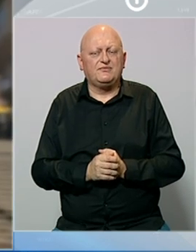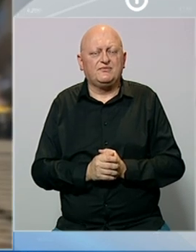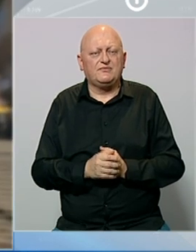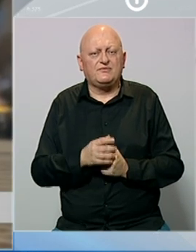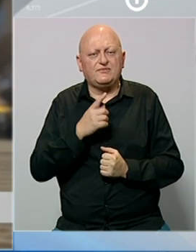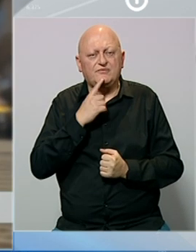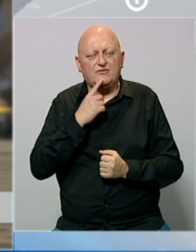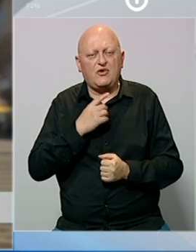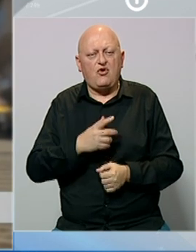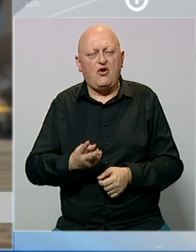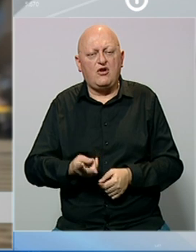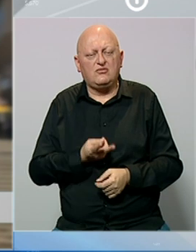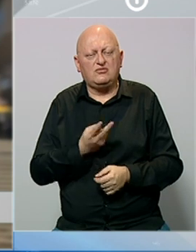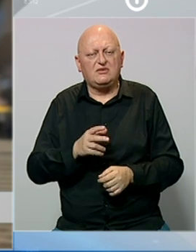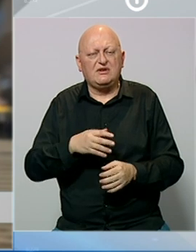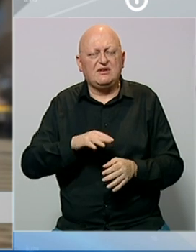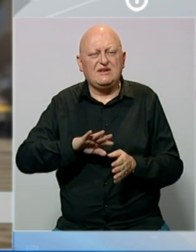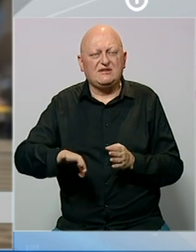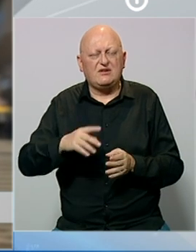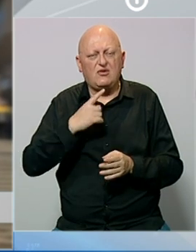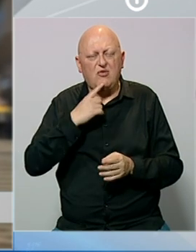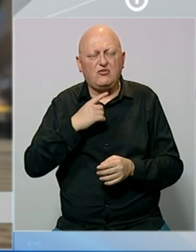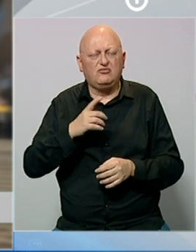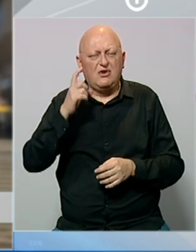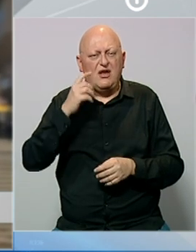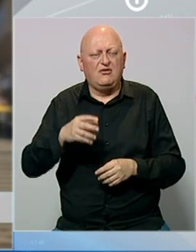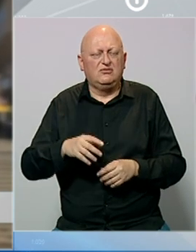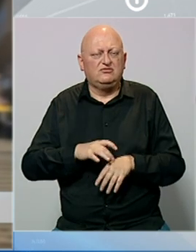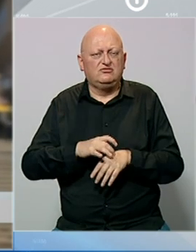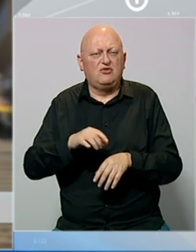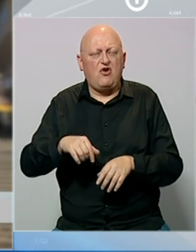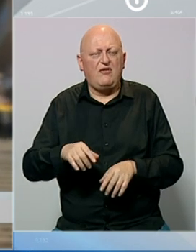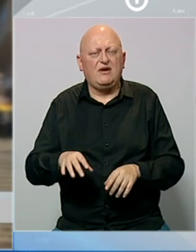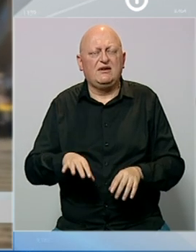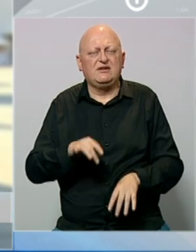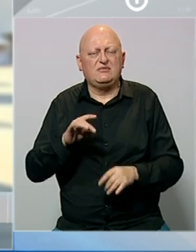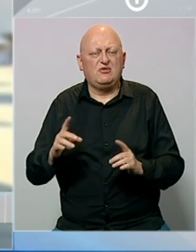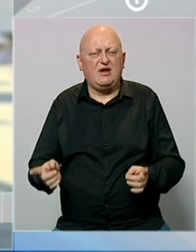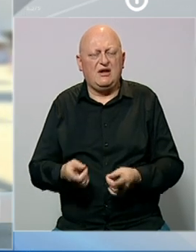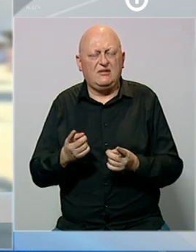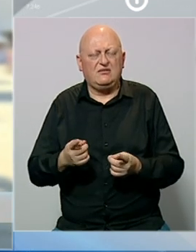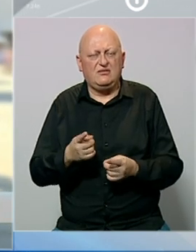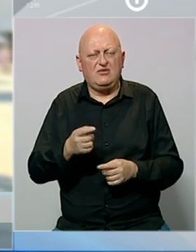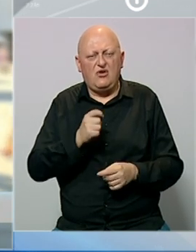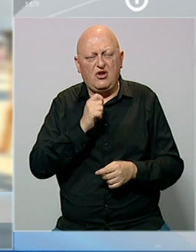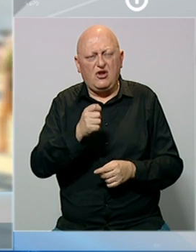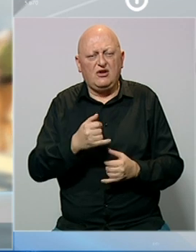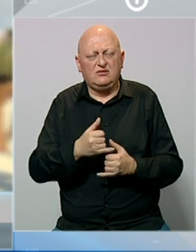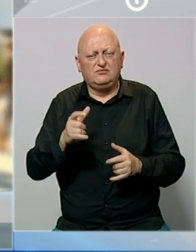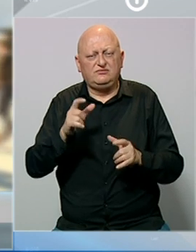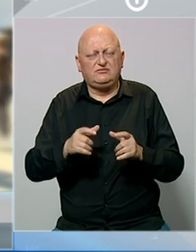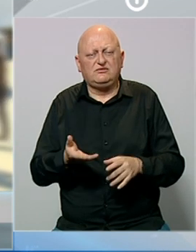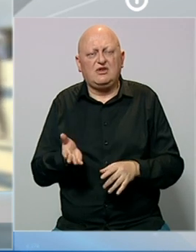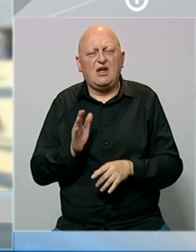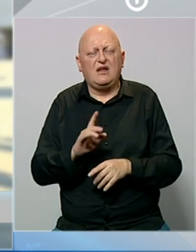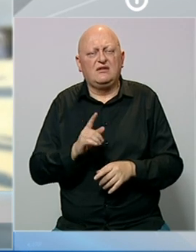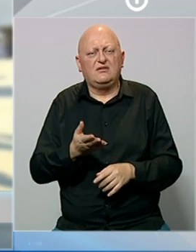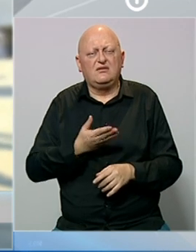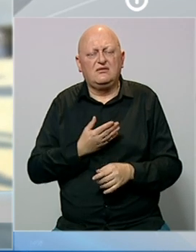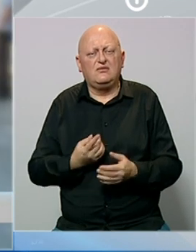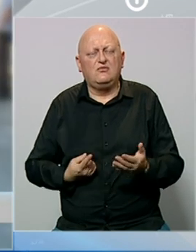Ko je patriota, ko je izdajnik, matrica je na kojoj se uglavnom odvijala i ova izborna kampanja. Od anketiranih građana kandidati nisu